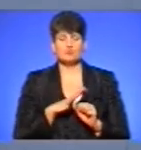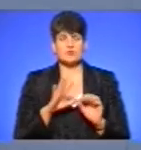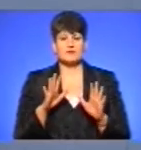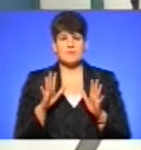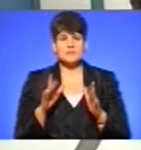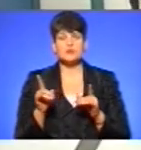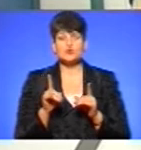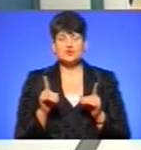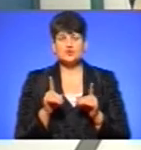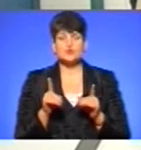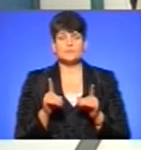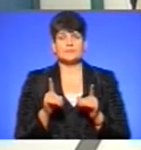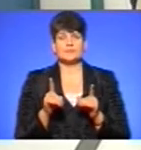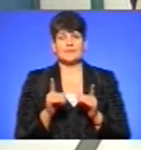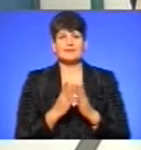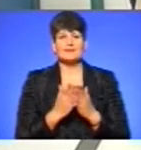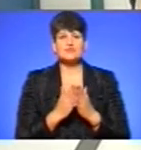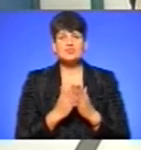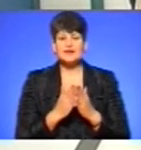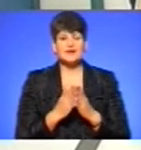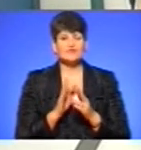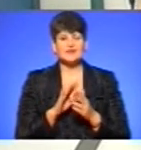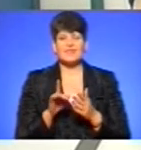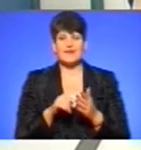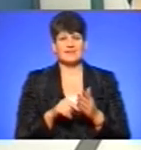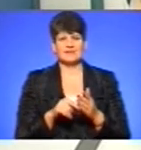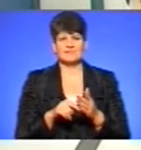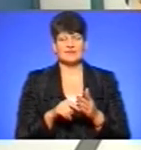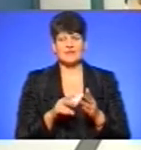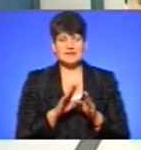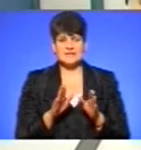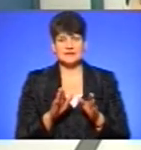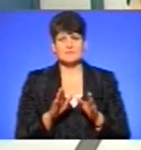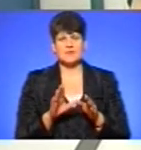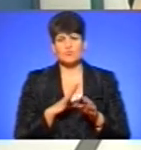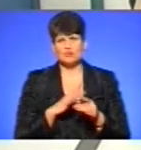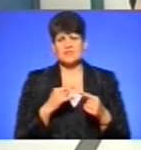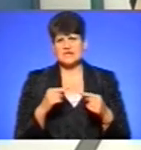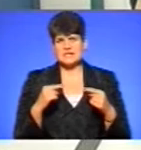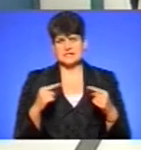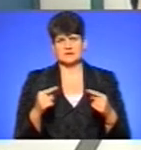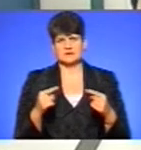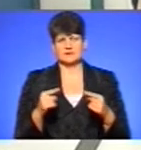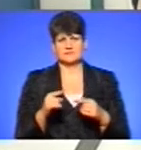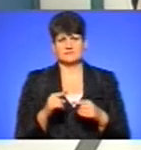що книжечки, вони не такі надійні і були різні